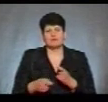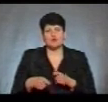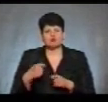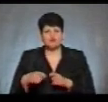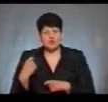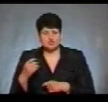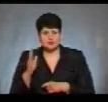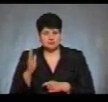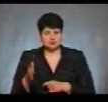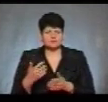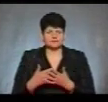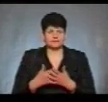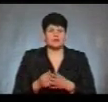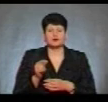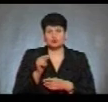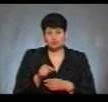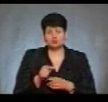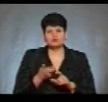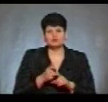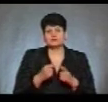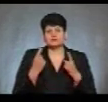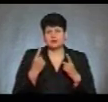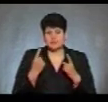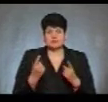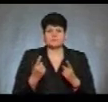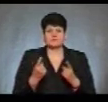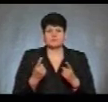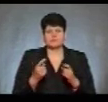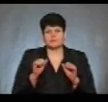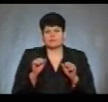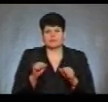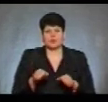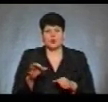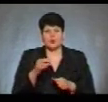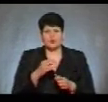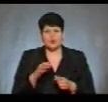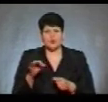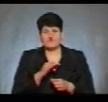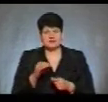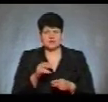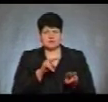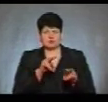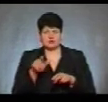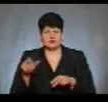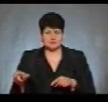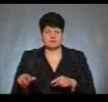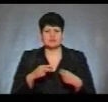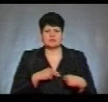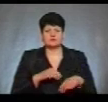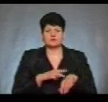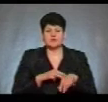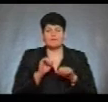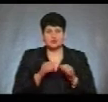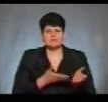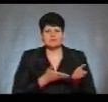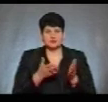і так далі. Тобто, тому якраз дуже високий, скажімо так, потенціал офіційних спостерігачів. Працівників правоохоронних органів може